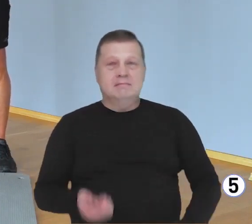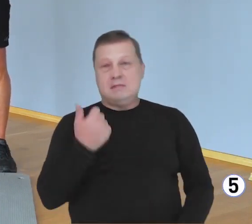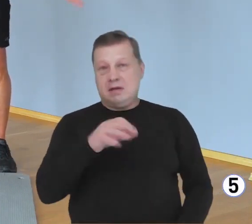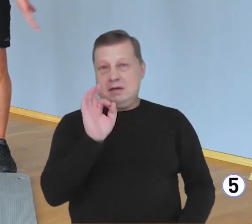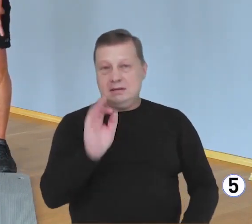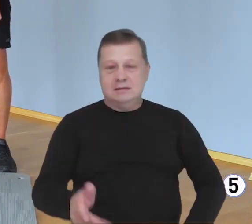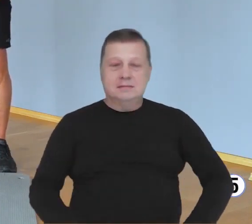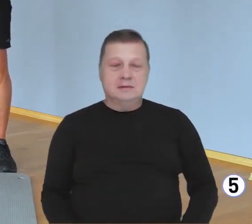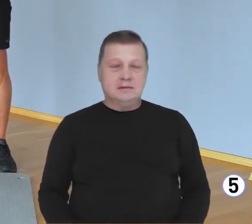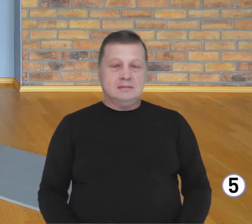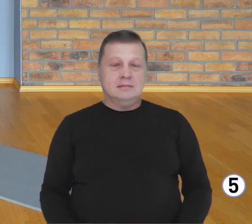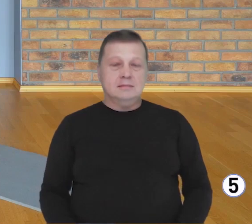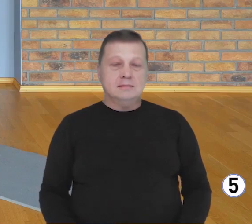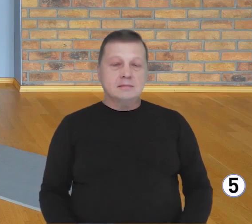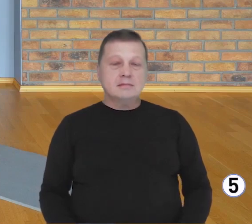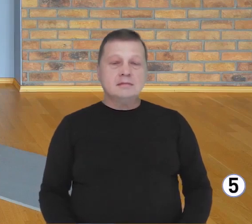Bardzo dobrze.